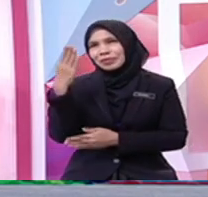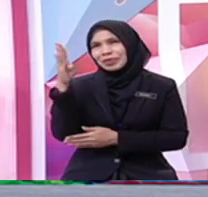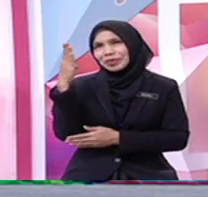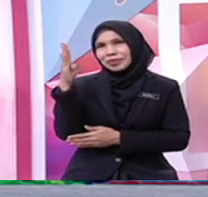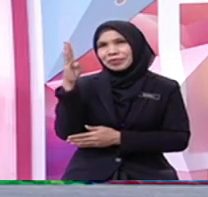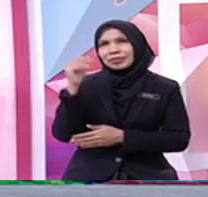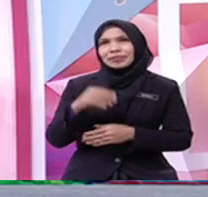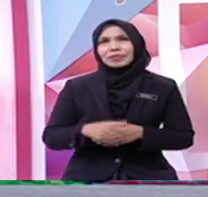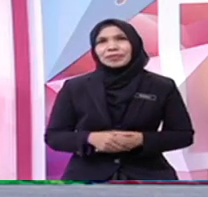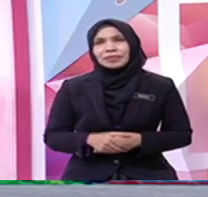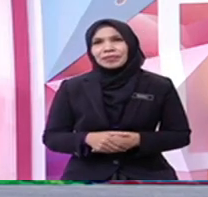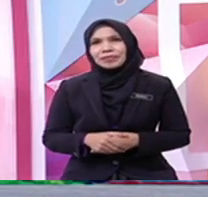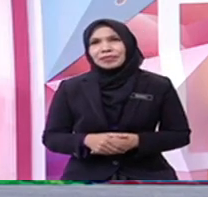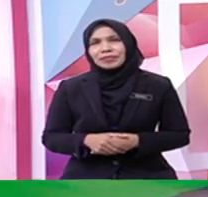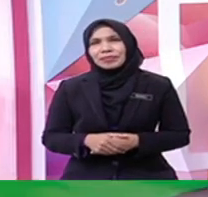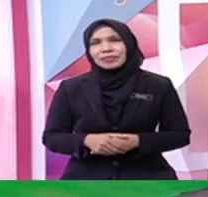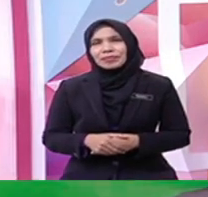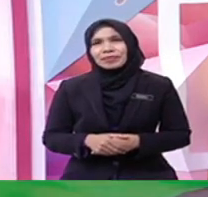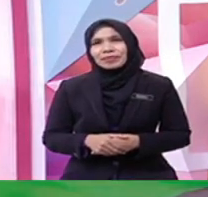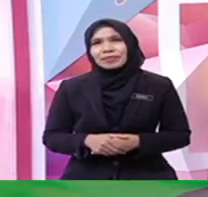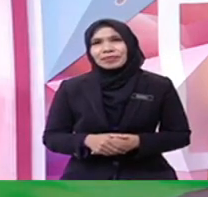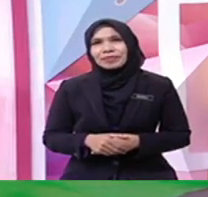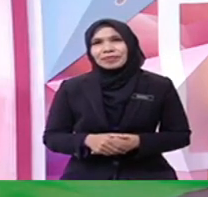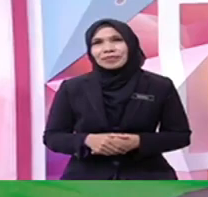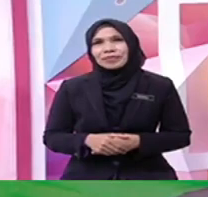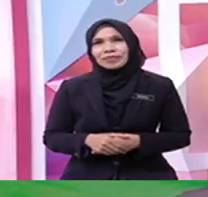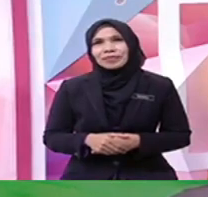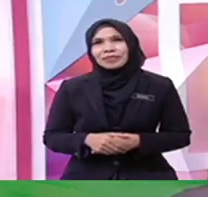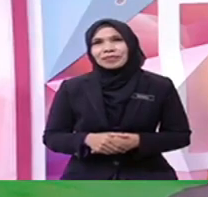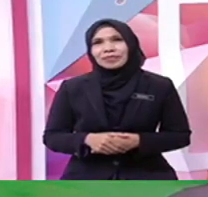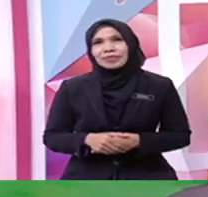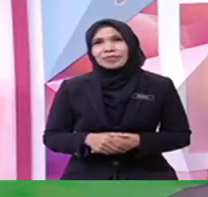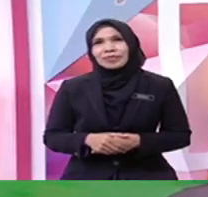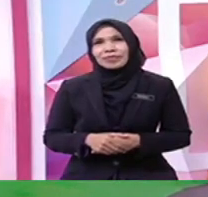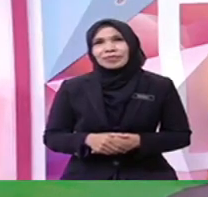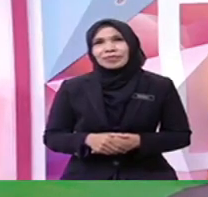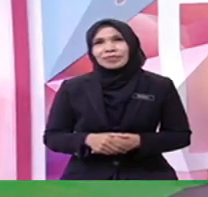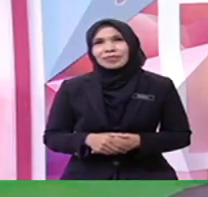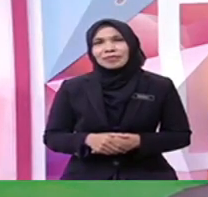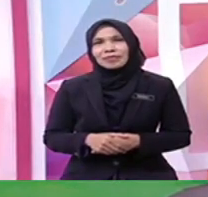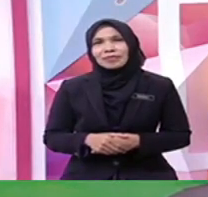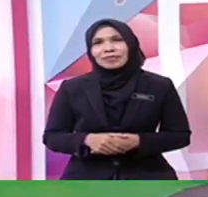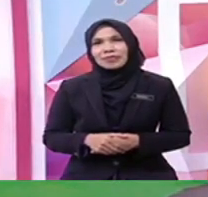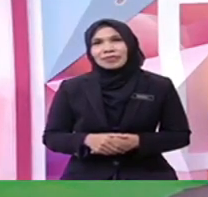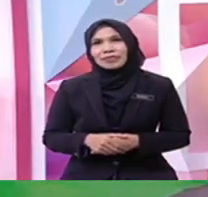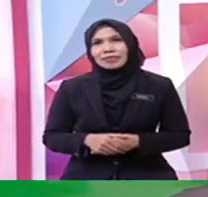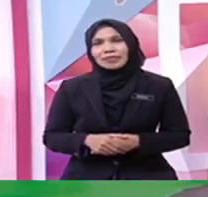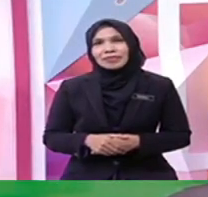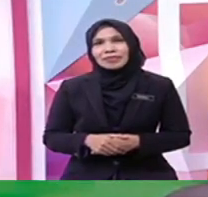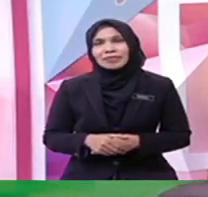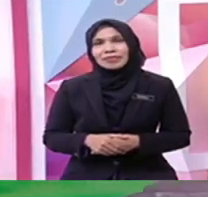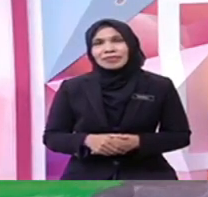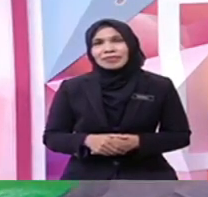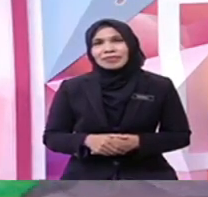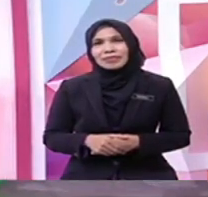lah sego opo sebabe merah pen biru hahihu marah ILOVEYOU Oke kasih